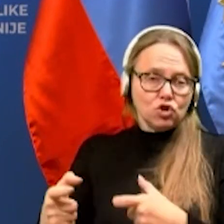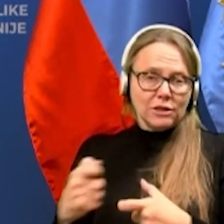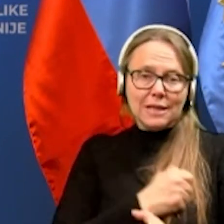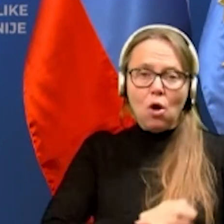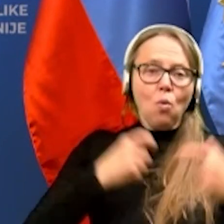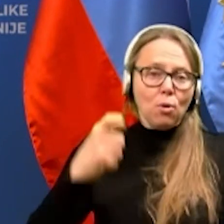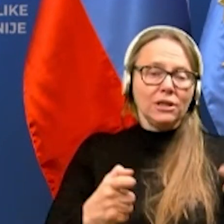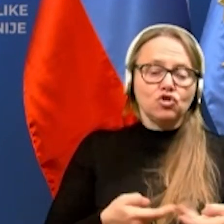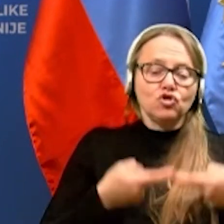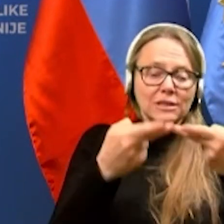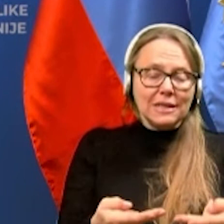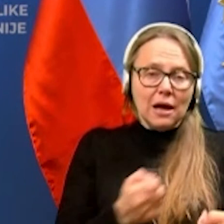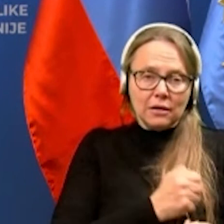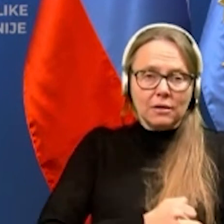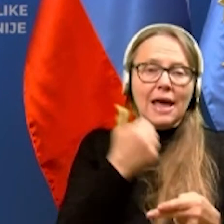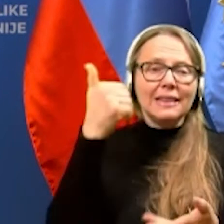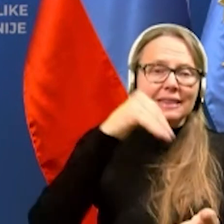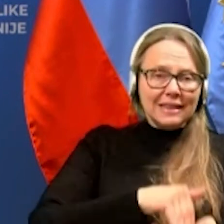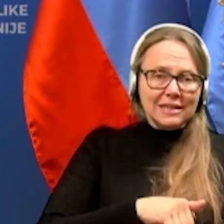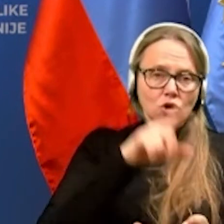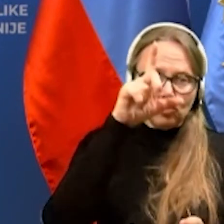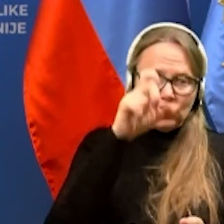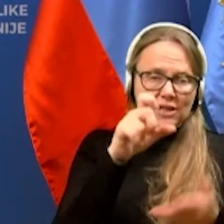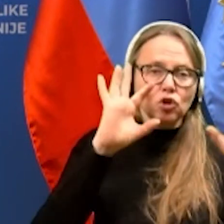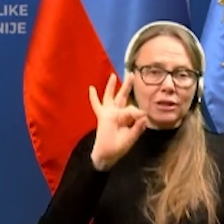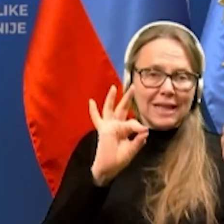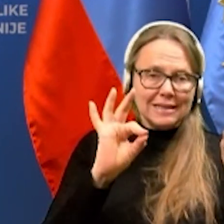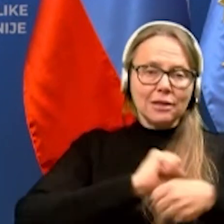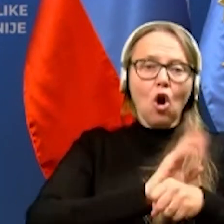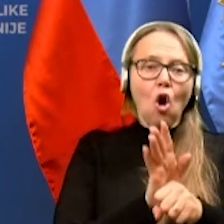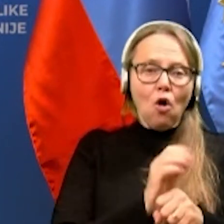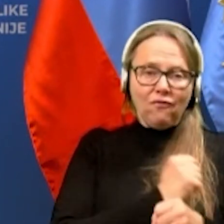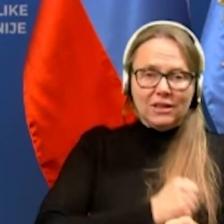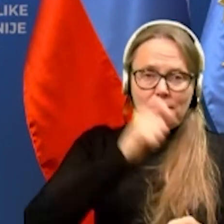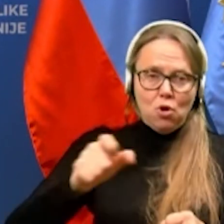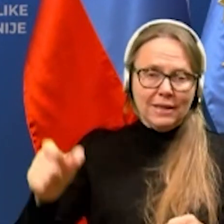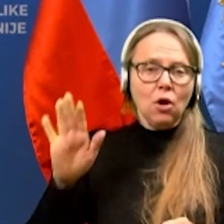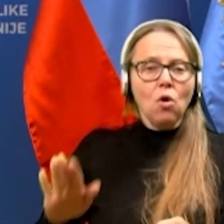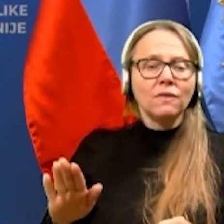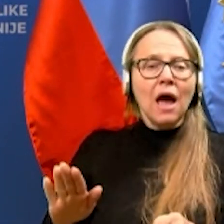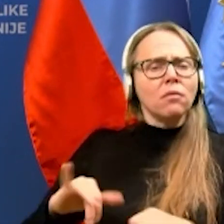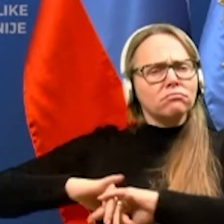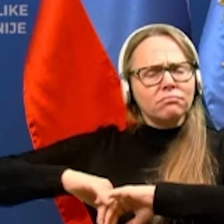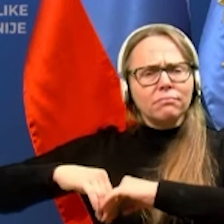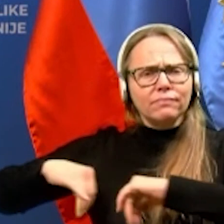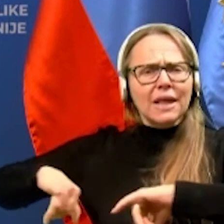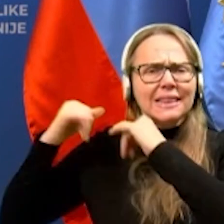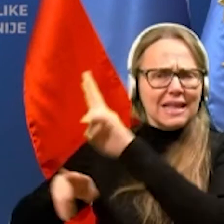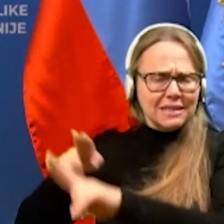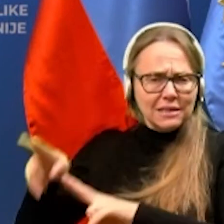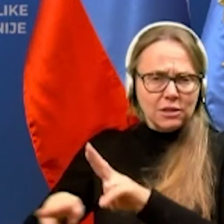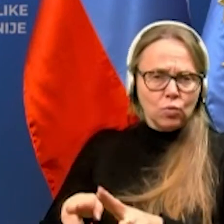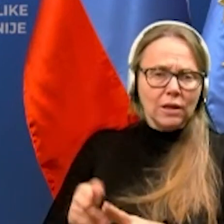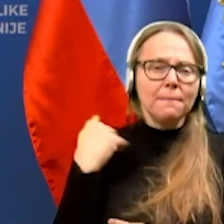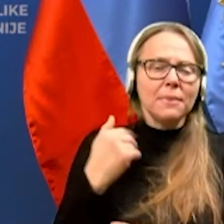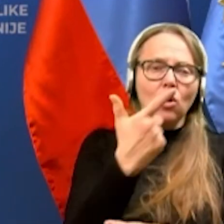je bilo hospitaliziranih 1210 COVID bolnikov, na intenzivni negi jih je